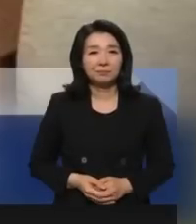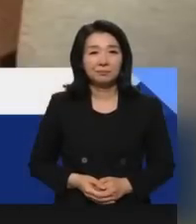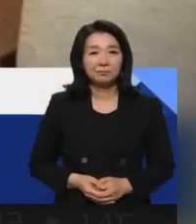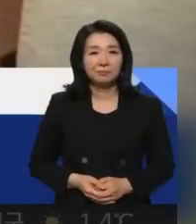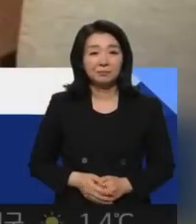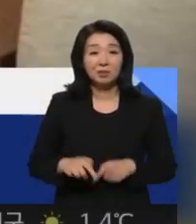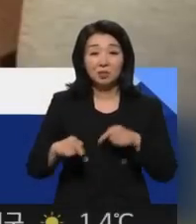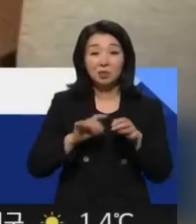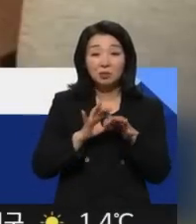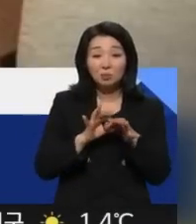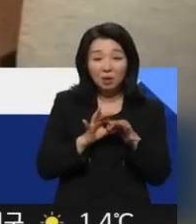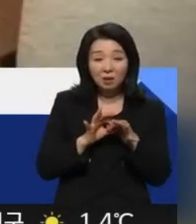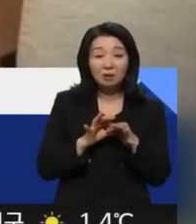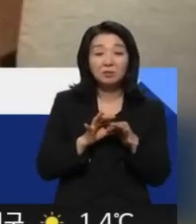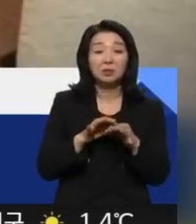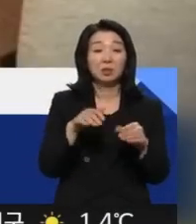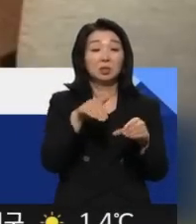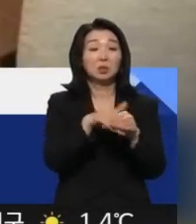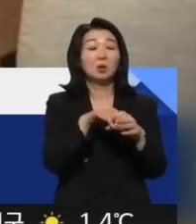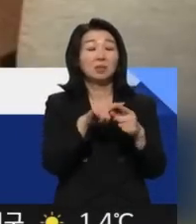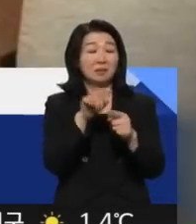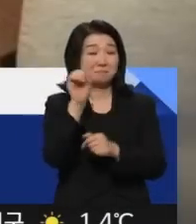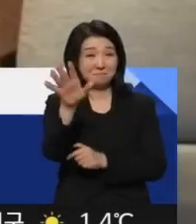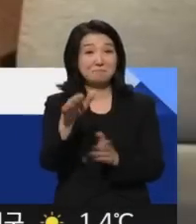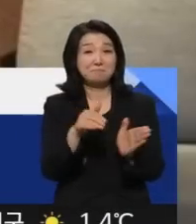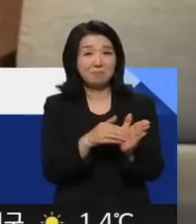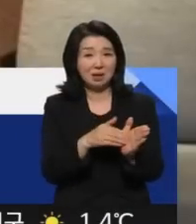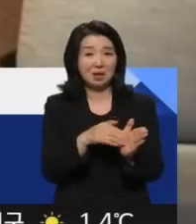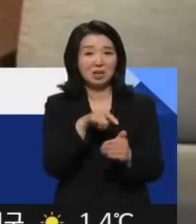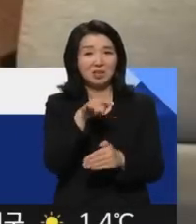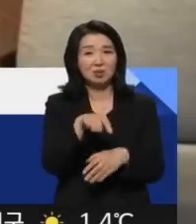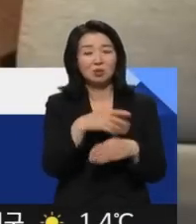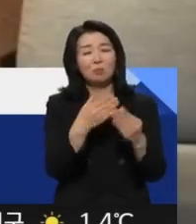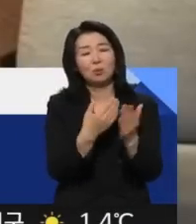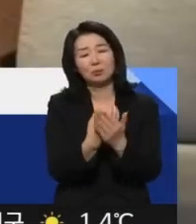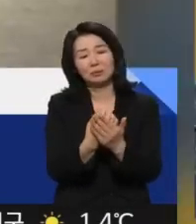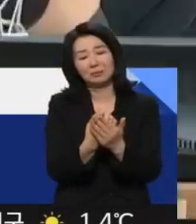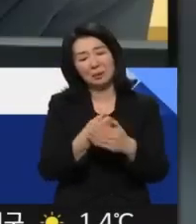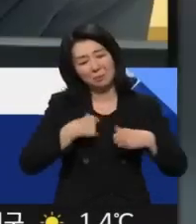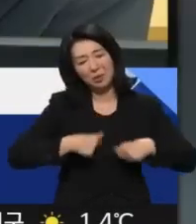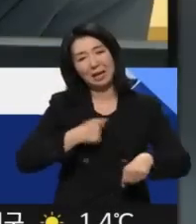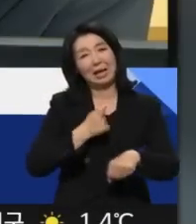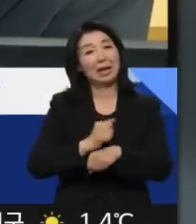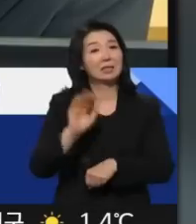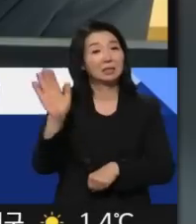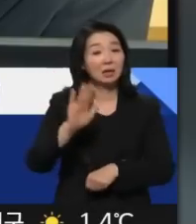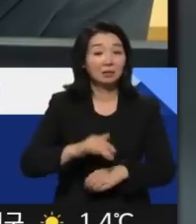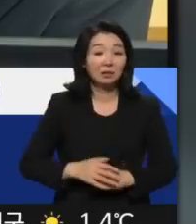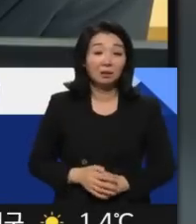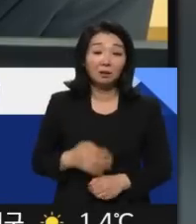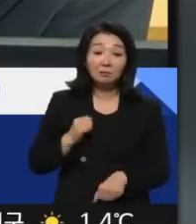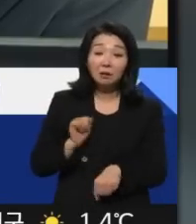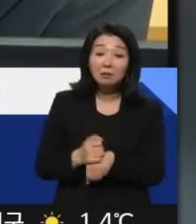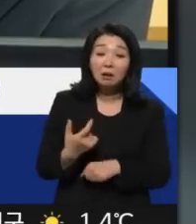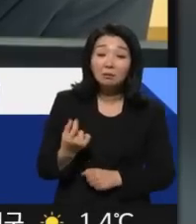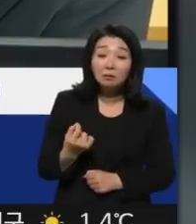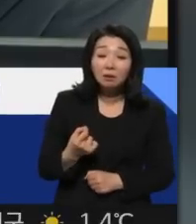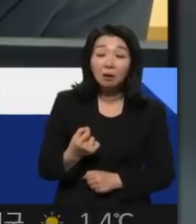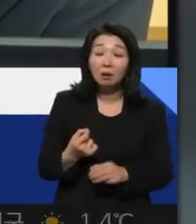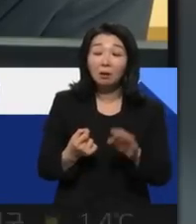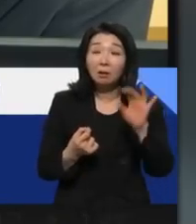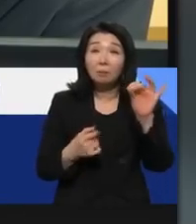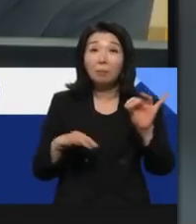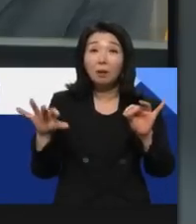정치적인 현안에 대한 또는 선거에 대한 발언을 해왔는데 네. 그것도 다 안 하겠다는 뜻이에요. 잘한 일이잖아요. 다 100%